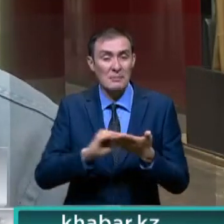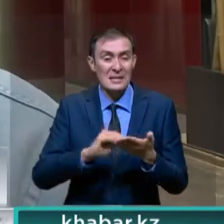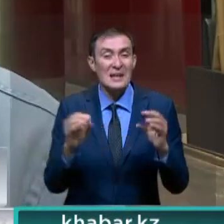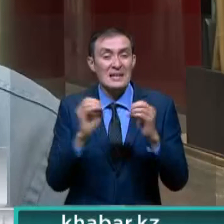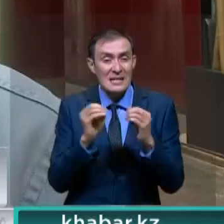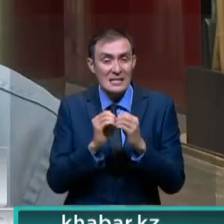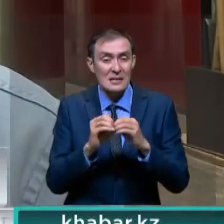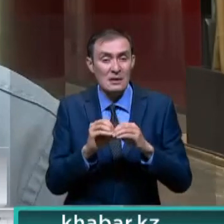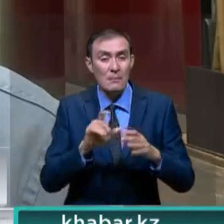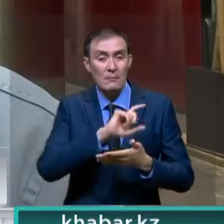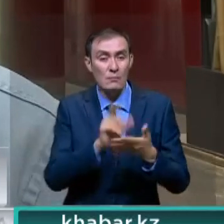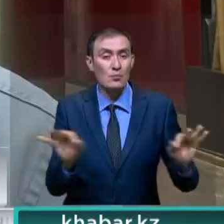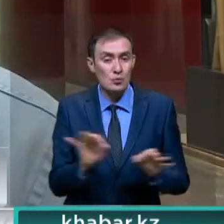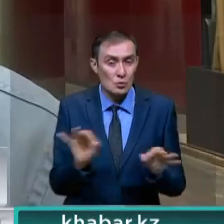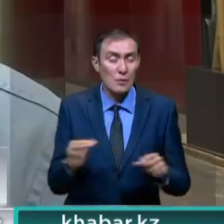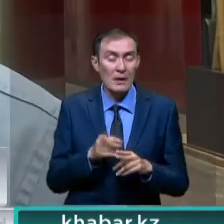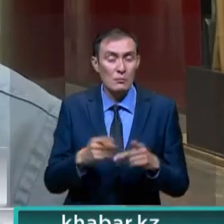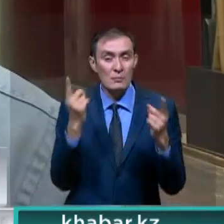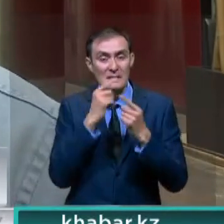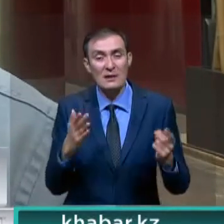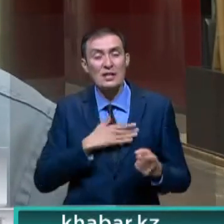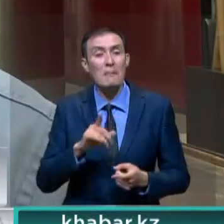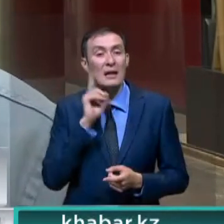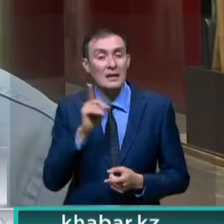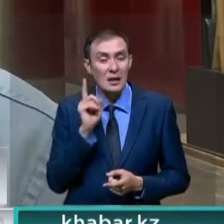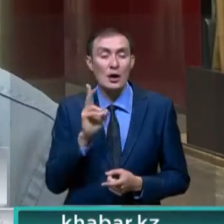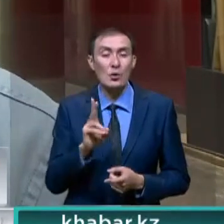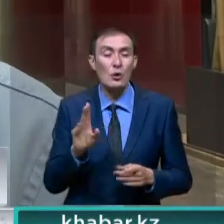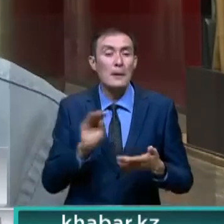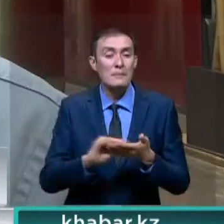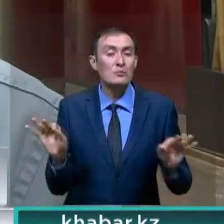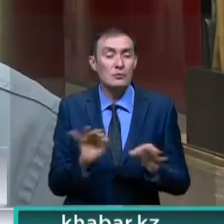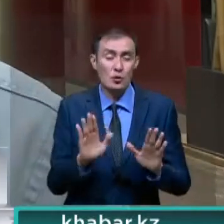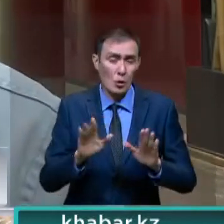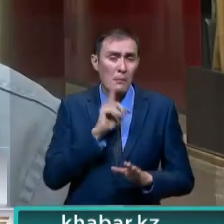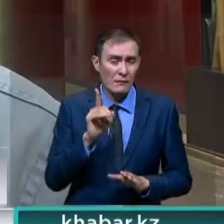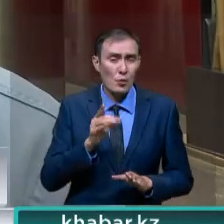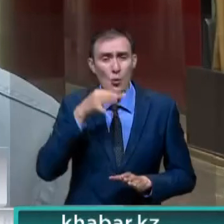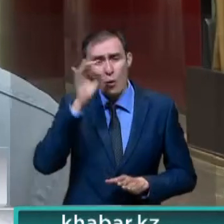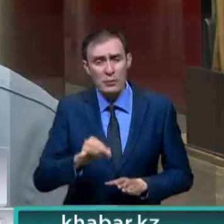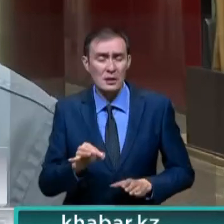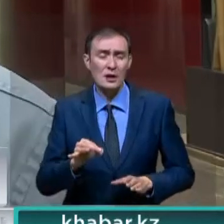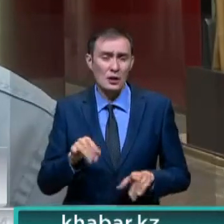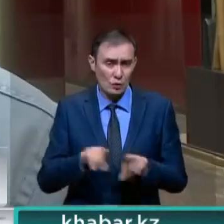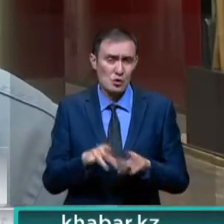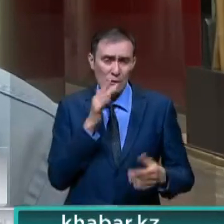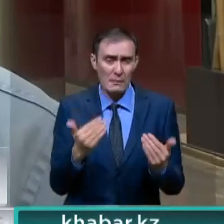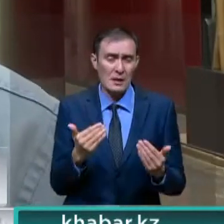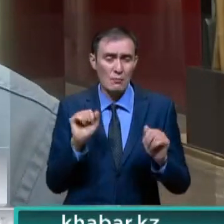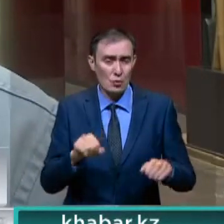треков. И как бы поэтому я призываю наших молодых композиторов, ну не только молодых, креативных,